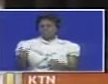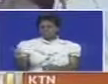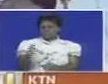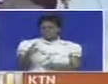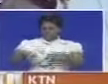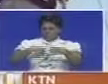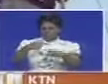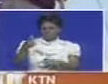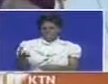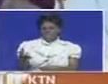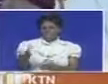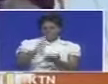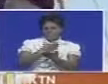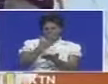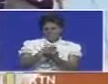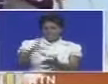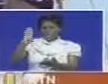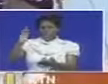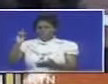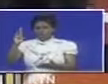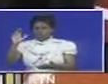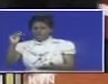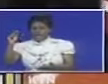mizizi kati ya jamii ya Waborana na Gabra,